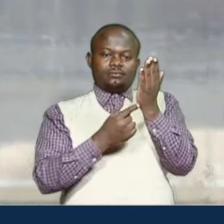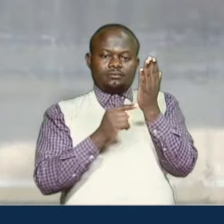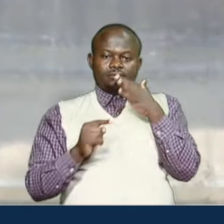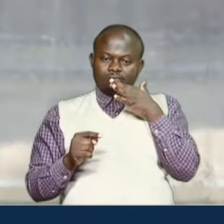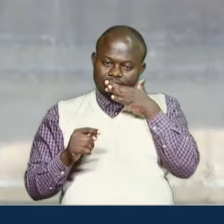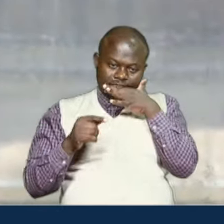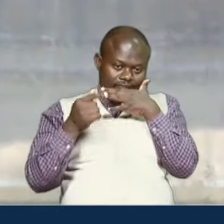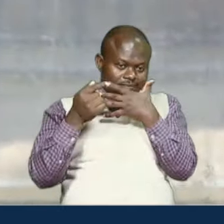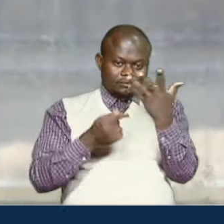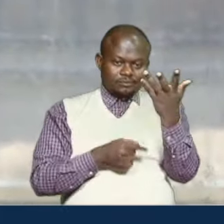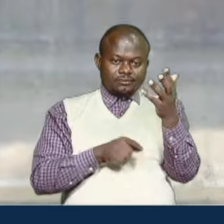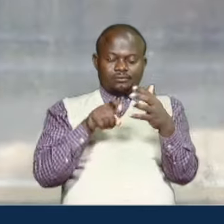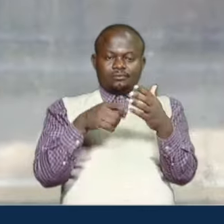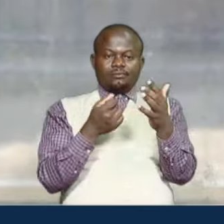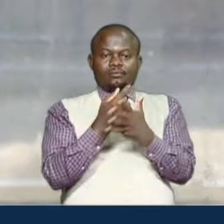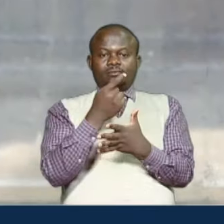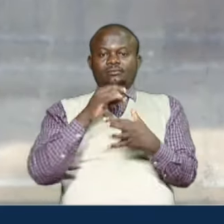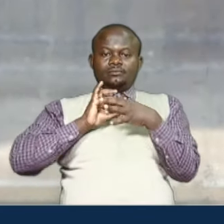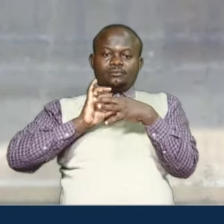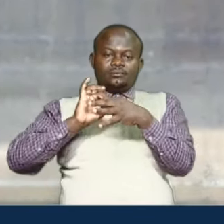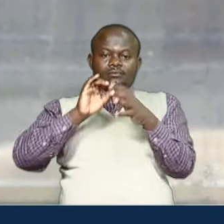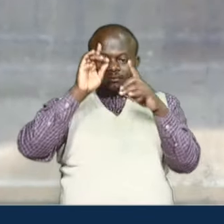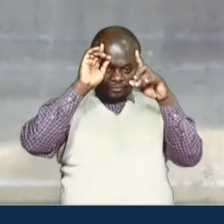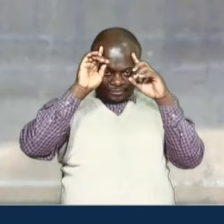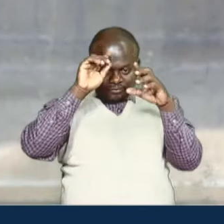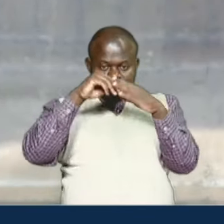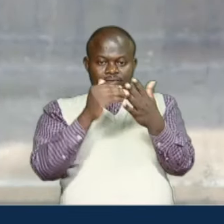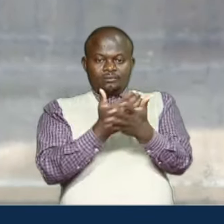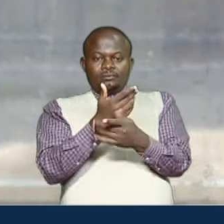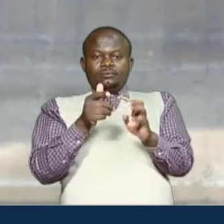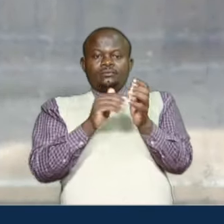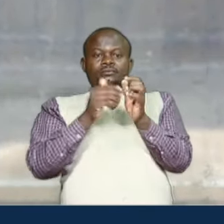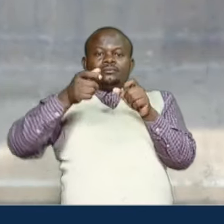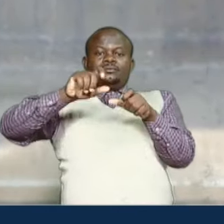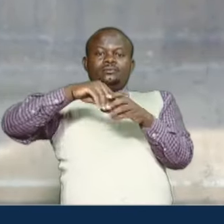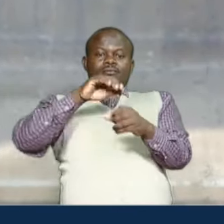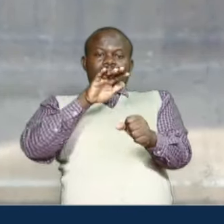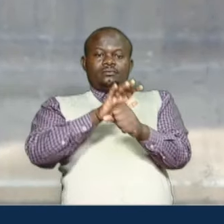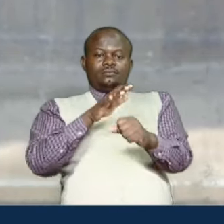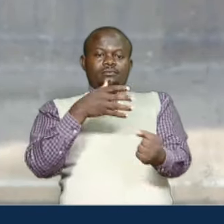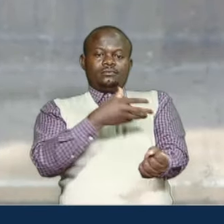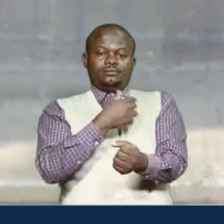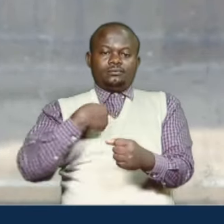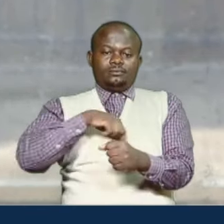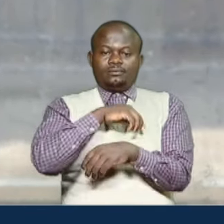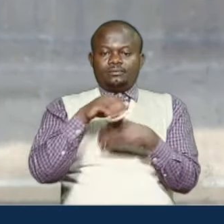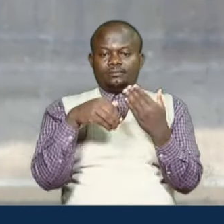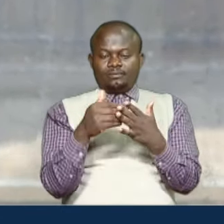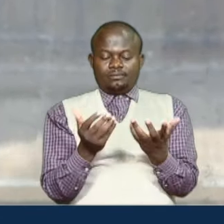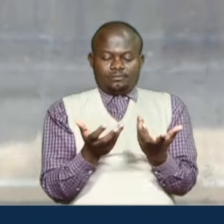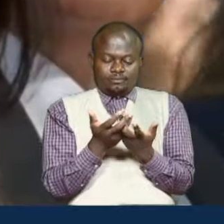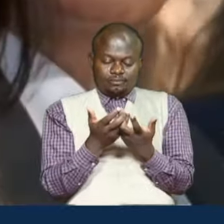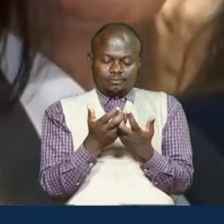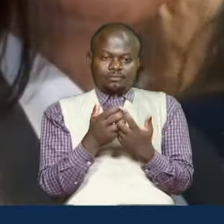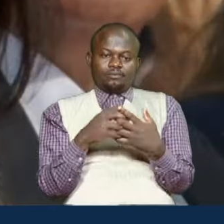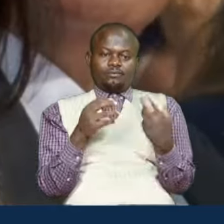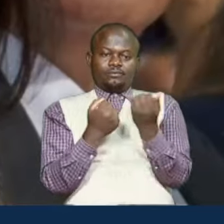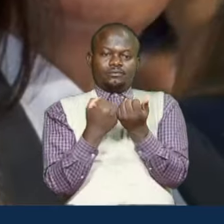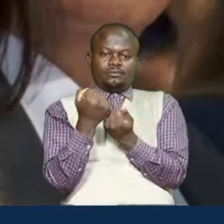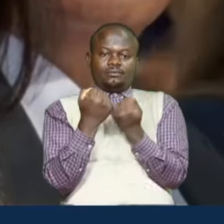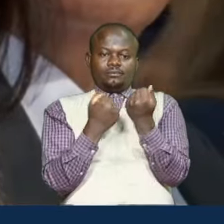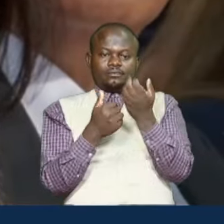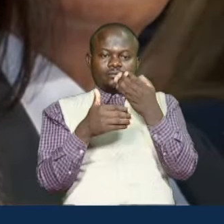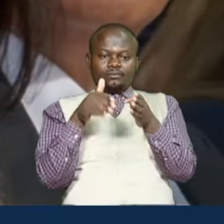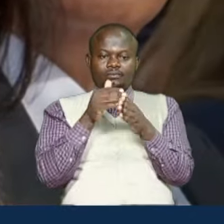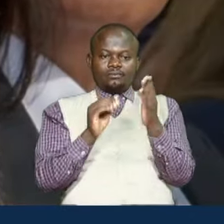nibyo bigomba gutuma dufatanya guhanga ibishya no gukuba kenshi ubushobozi bwacu mu bijyanye n'ubuhahirane no kuba ku rwunge